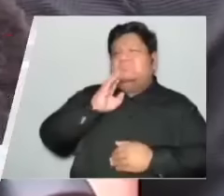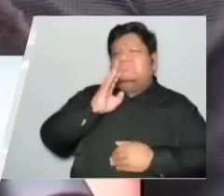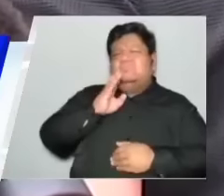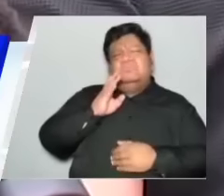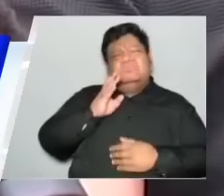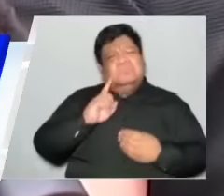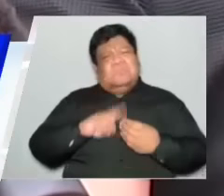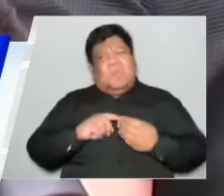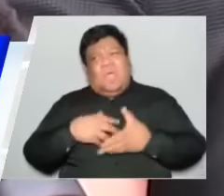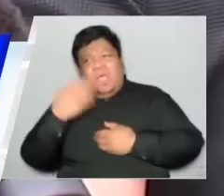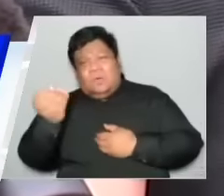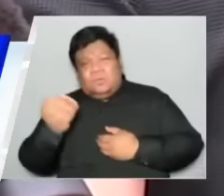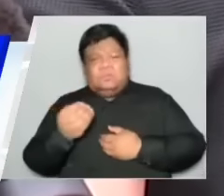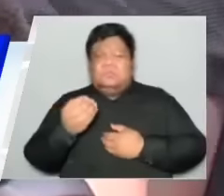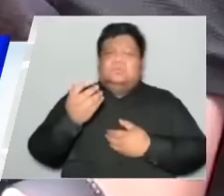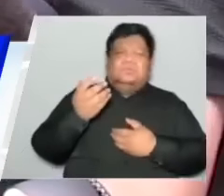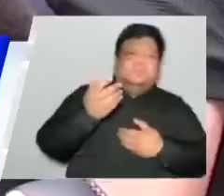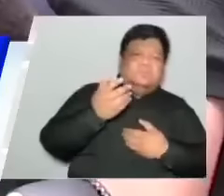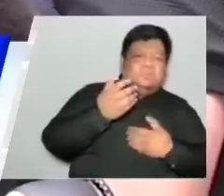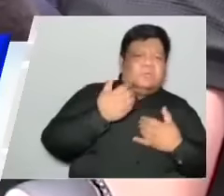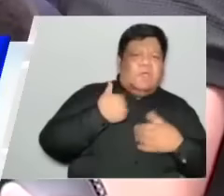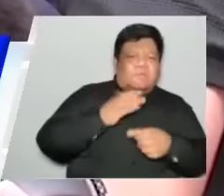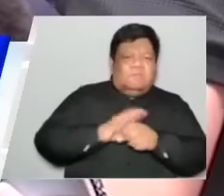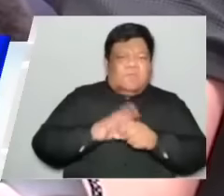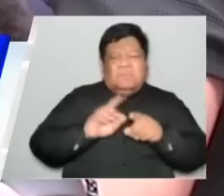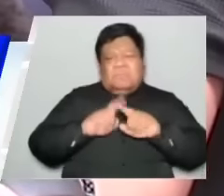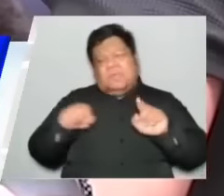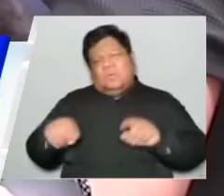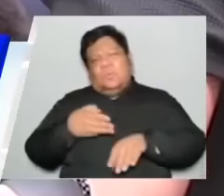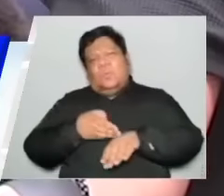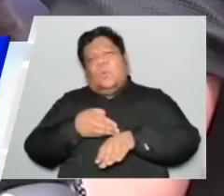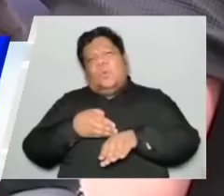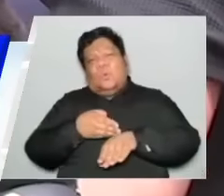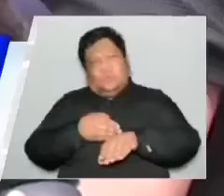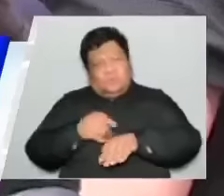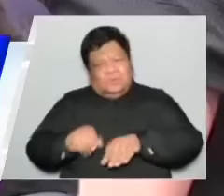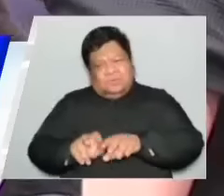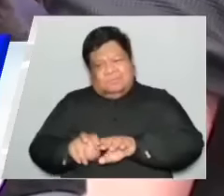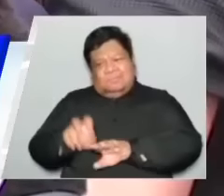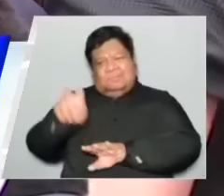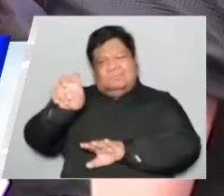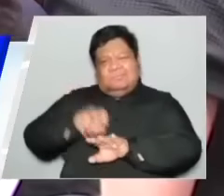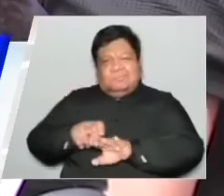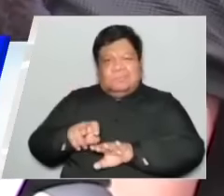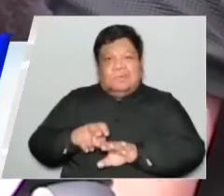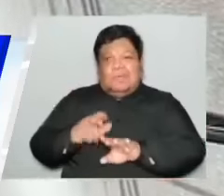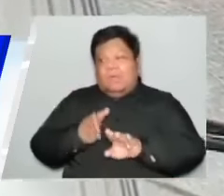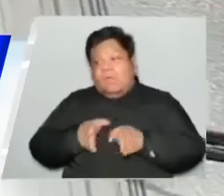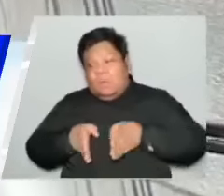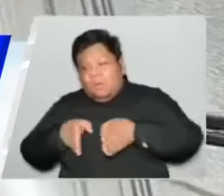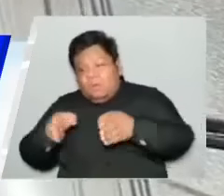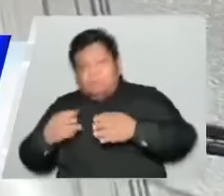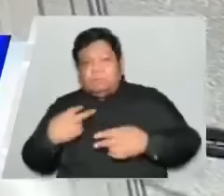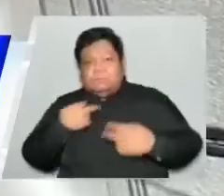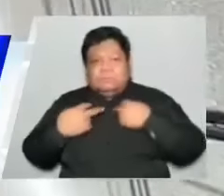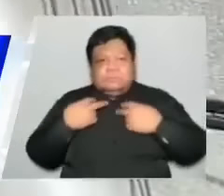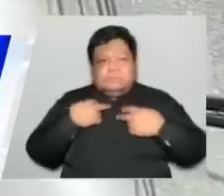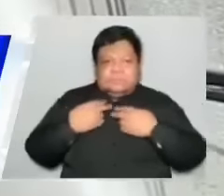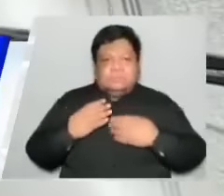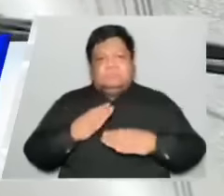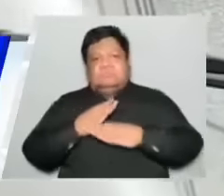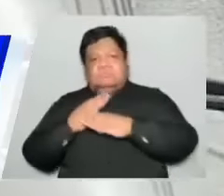rin yung kanilang mga hagdanan. Medyo obstructed po ang ating mga hallway at mga exits. Para sa